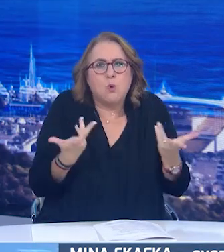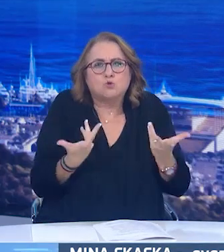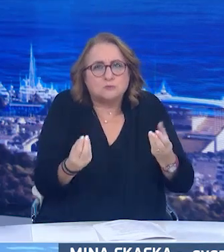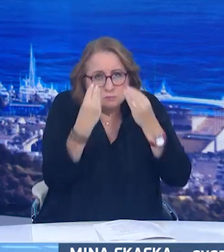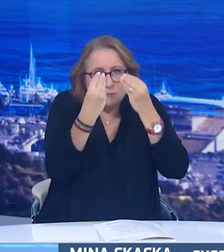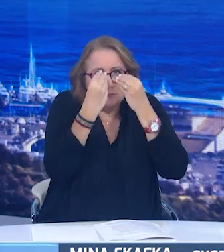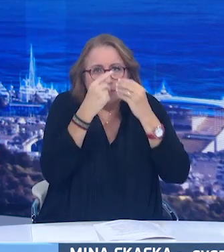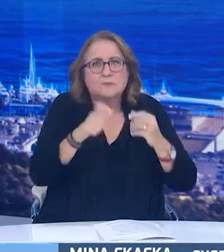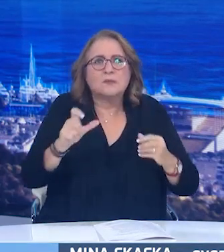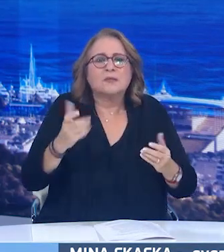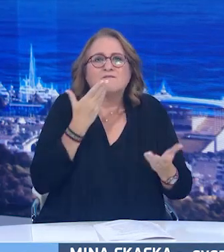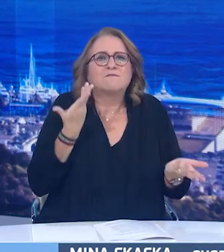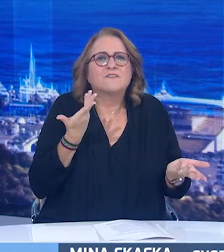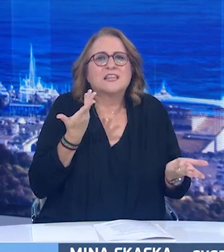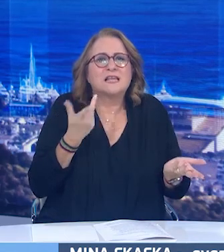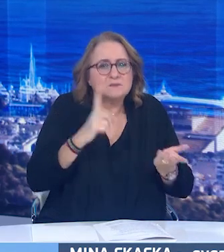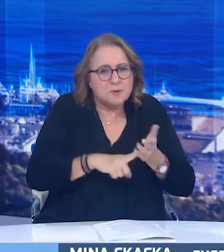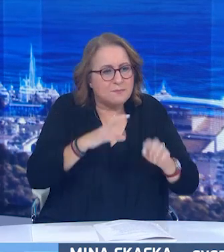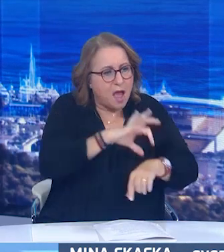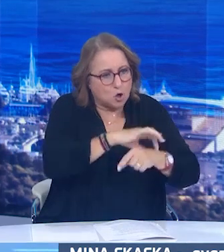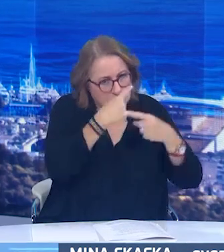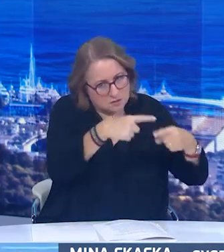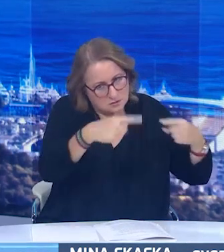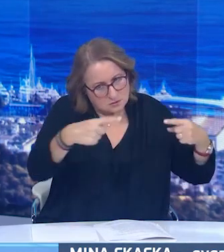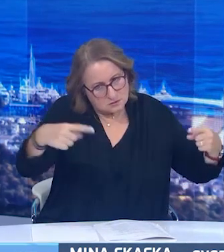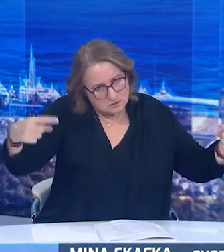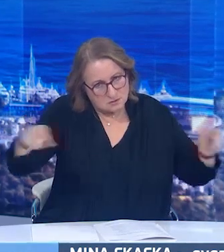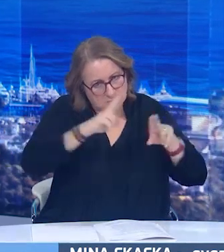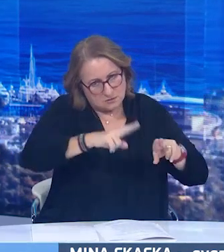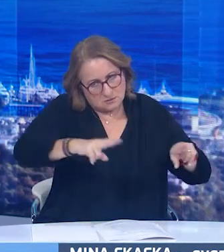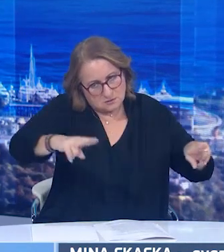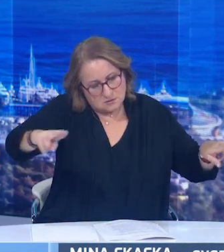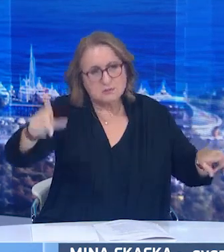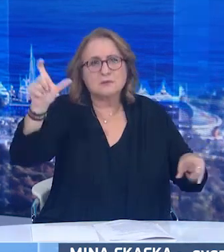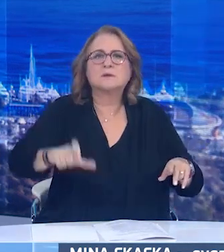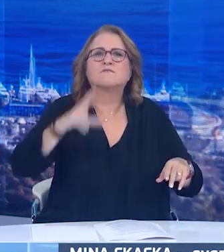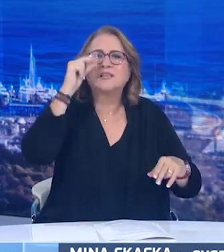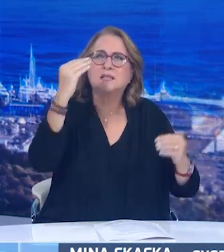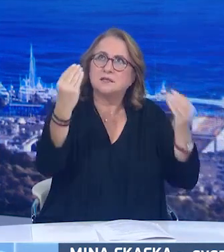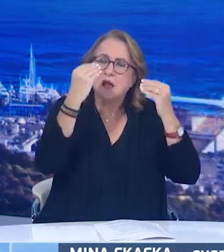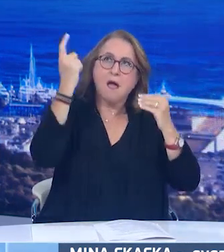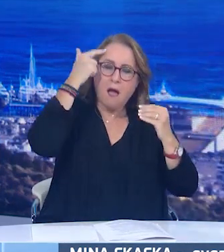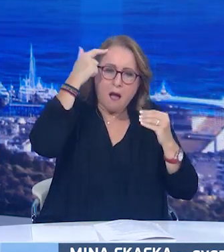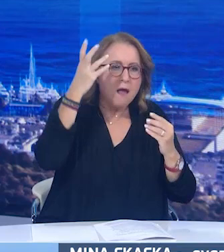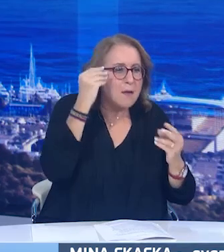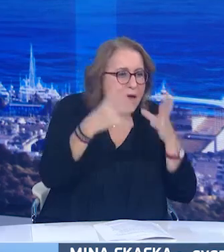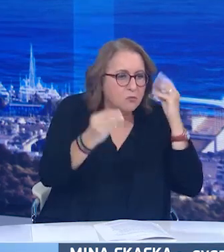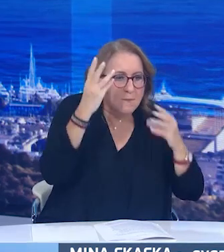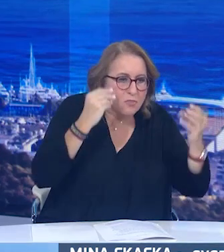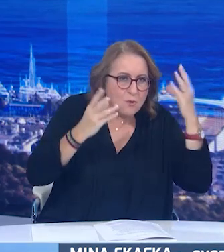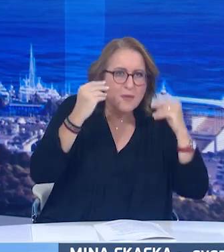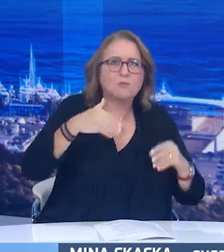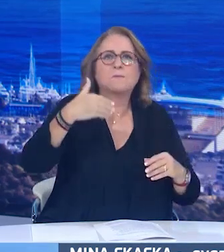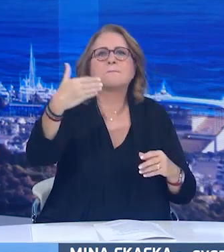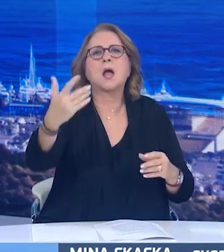κλινικές. Και νομίζω ότι η προτεραιότητα και της κυβέρνησης, όπως έχει υποθεί από τον Πρωθυπουργό, είναι να έχουμε προτεραιότητα για όλους τους